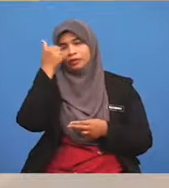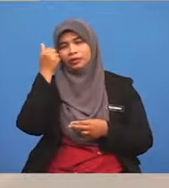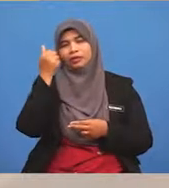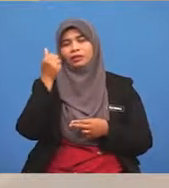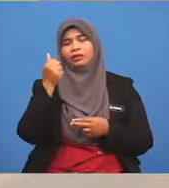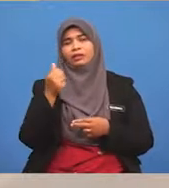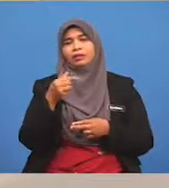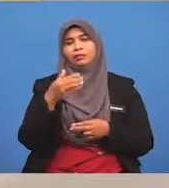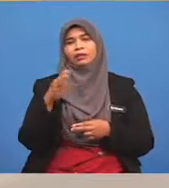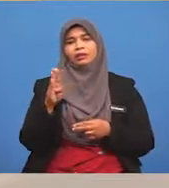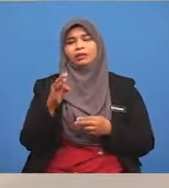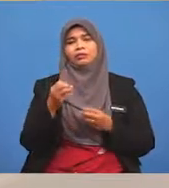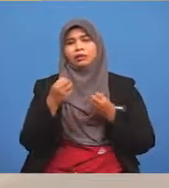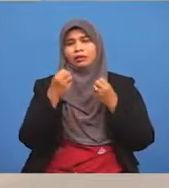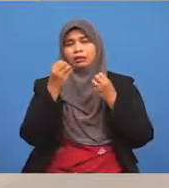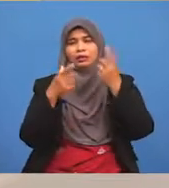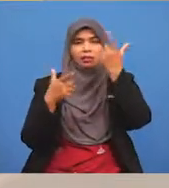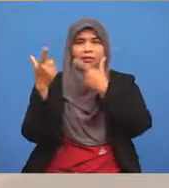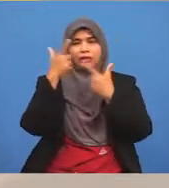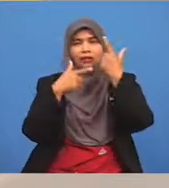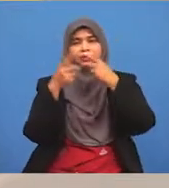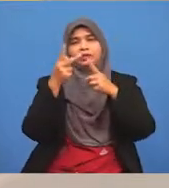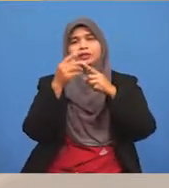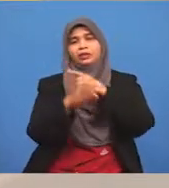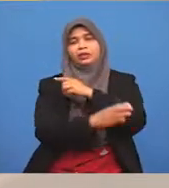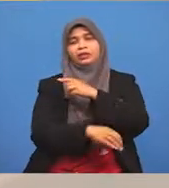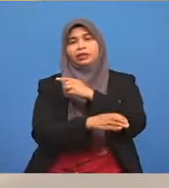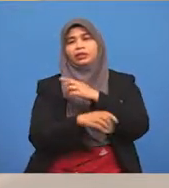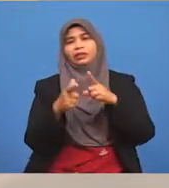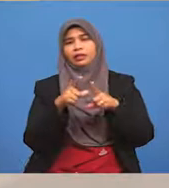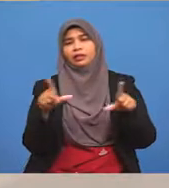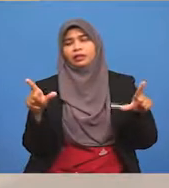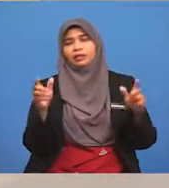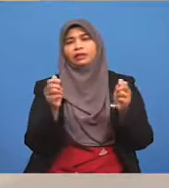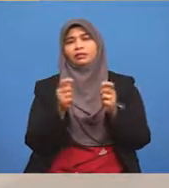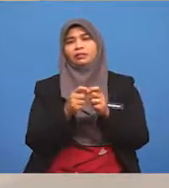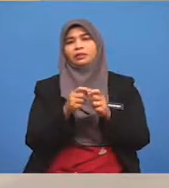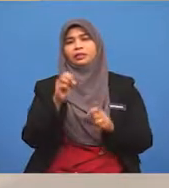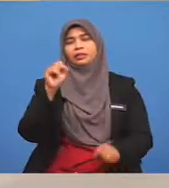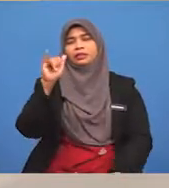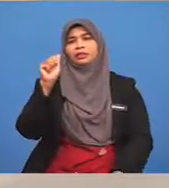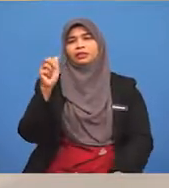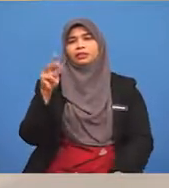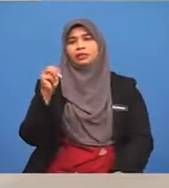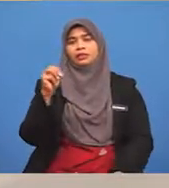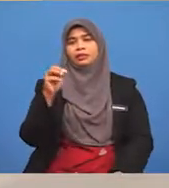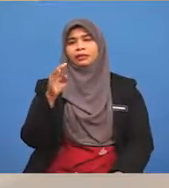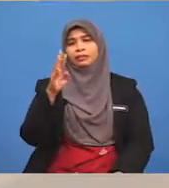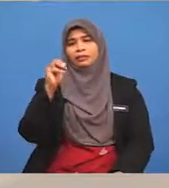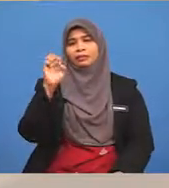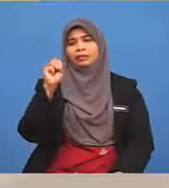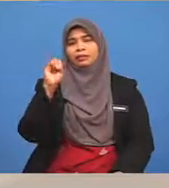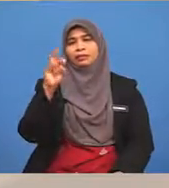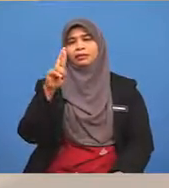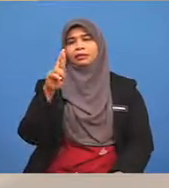ke beberapa buah negara seperti Iraq, Hijaz, Syam, Mesir dan